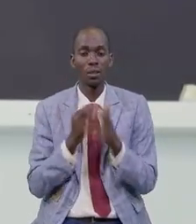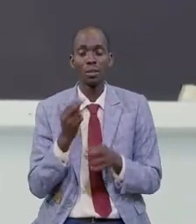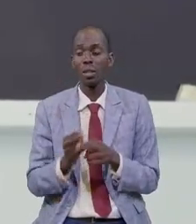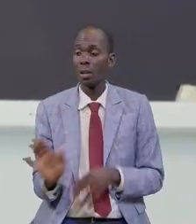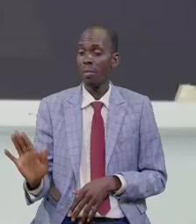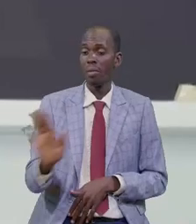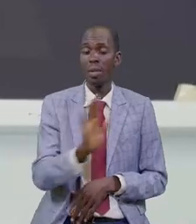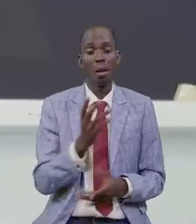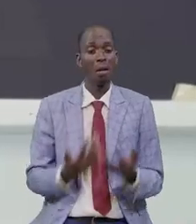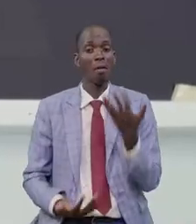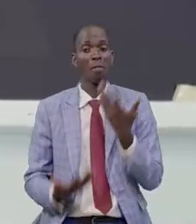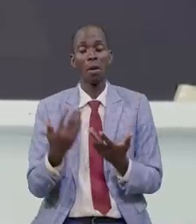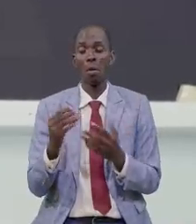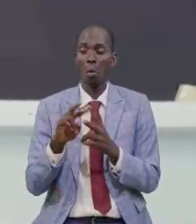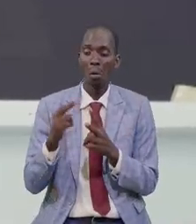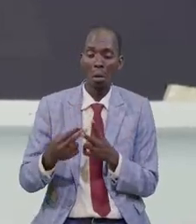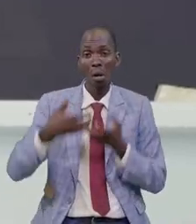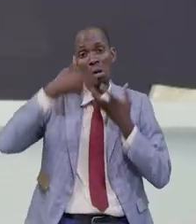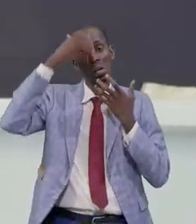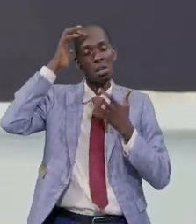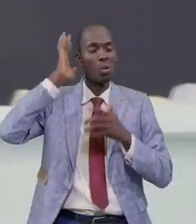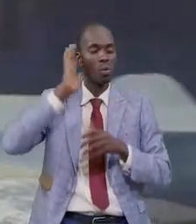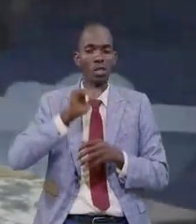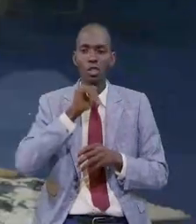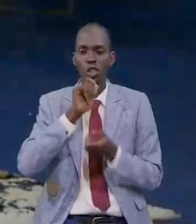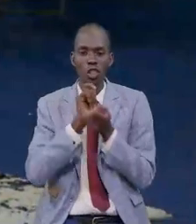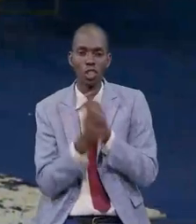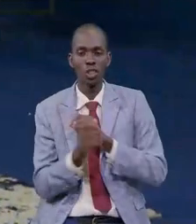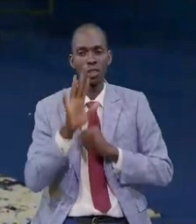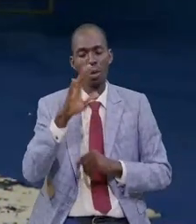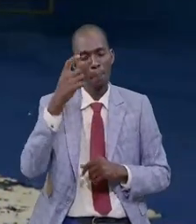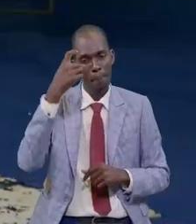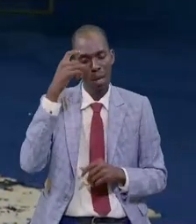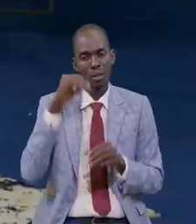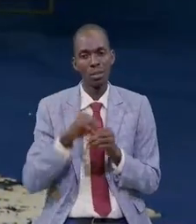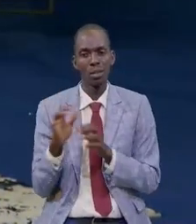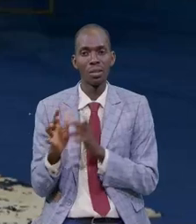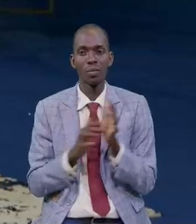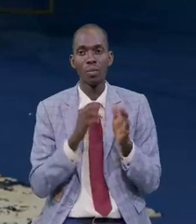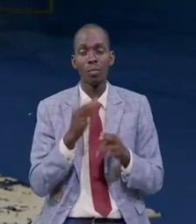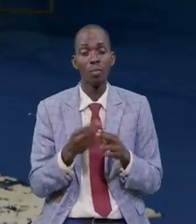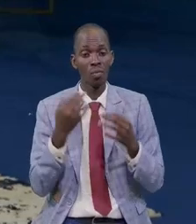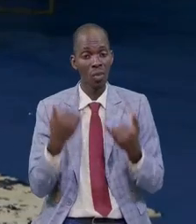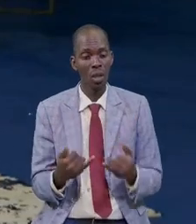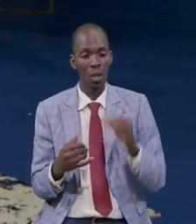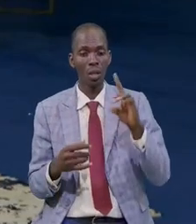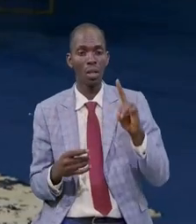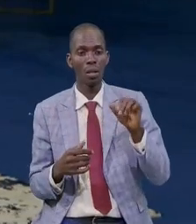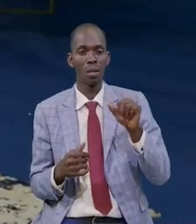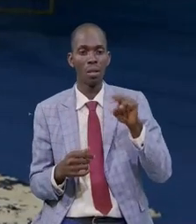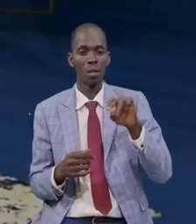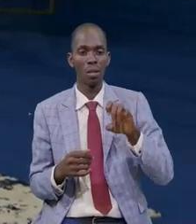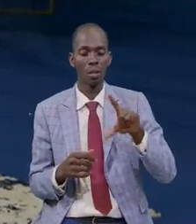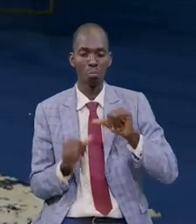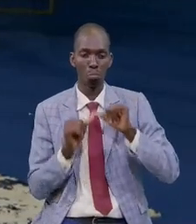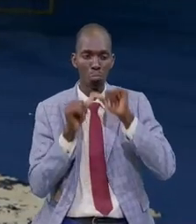faises leur lions ne va pas changer ta pensée ainsi donc Daniel a continué à prier comme il avait